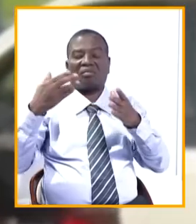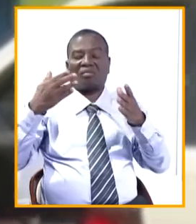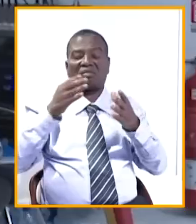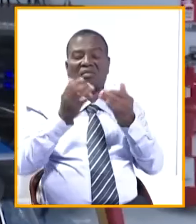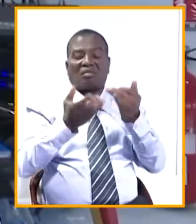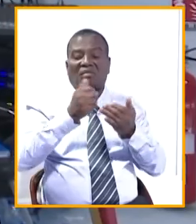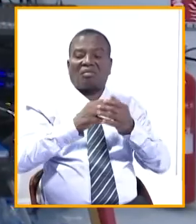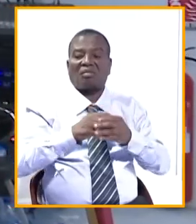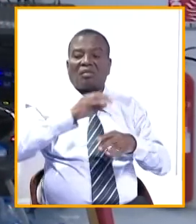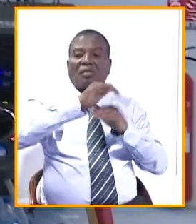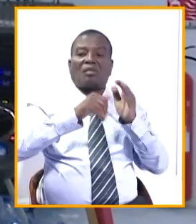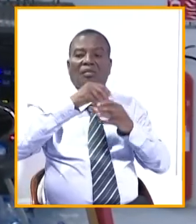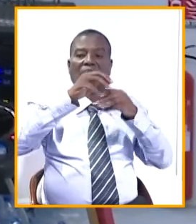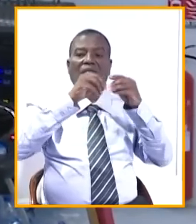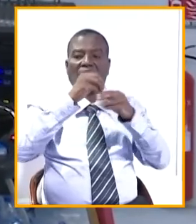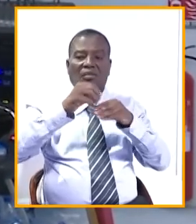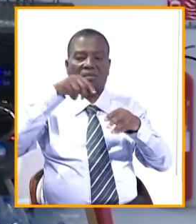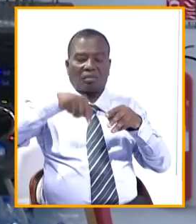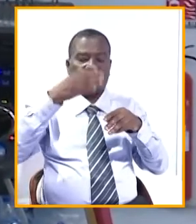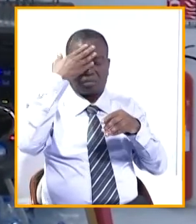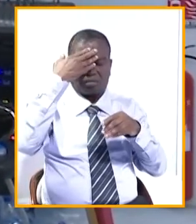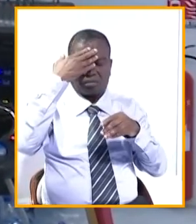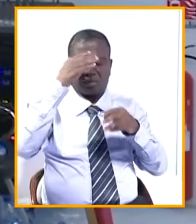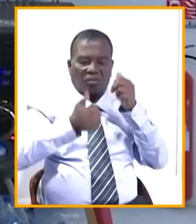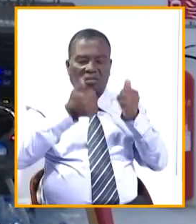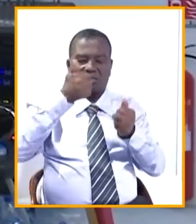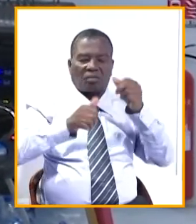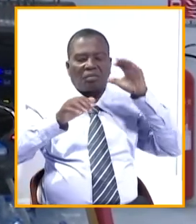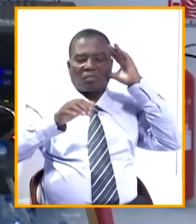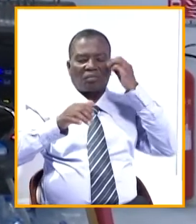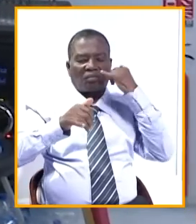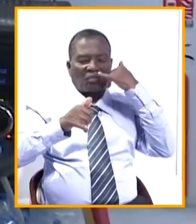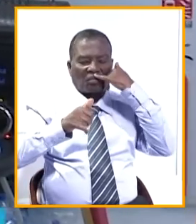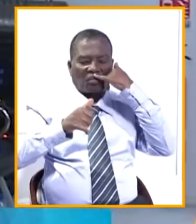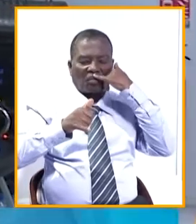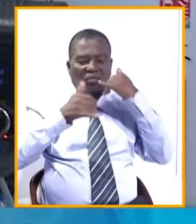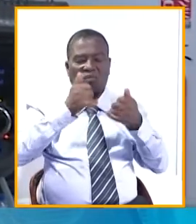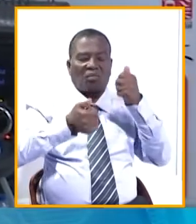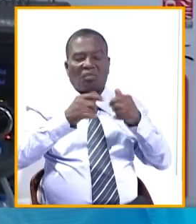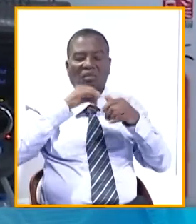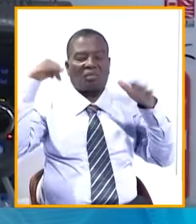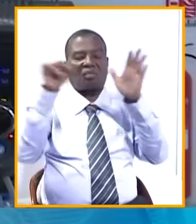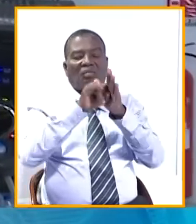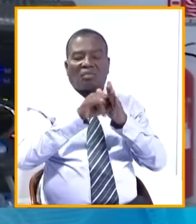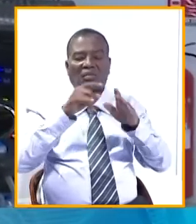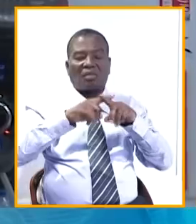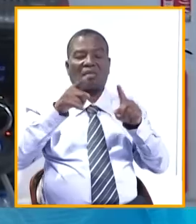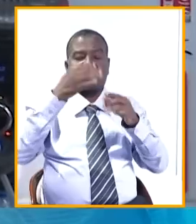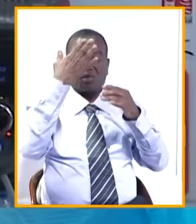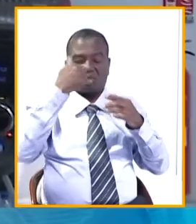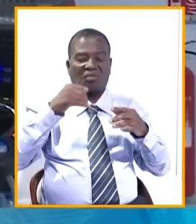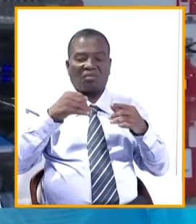libre au volant. Tout le monde sait que le téléphone au volant en Côte d'Ivoire est interdit. Mais pourquoi vous voulez vous entêter à téléphoner au